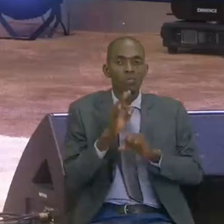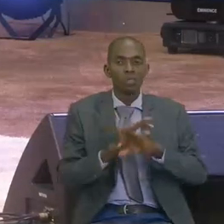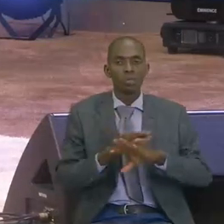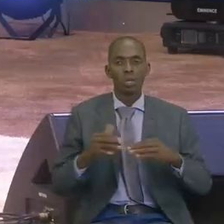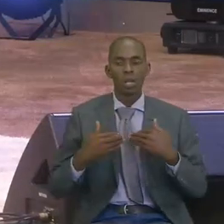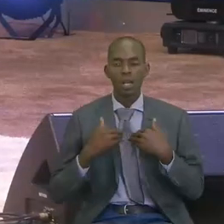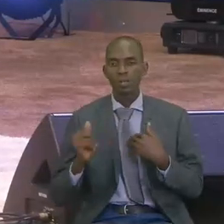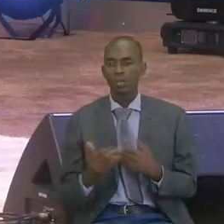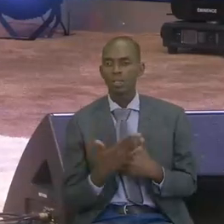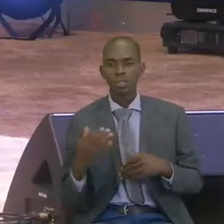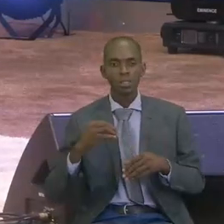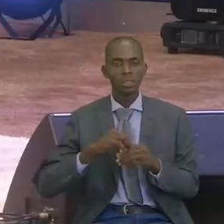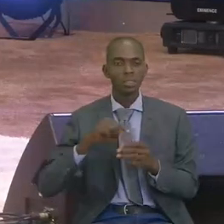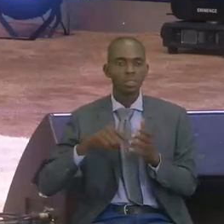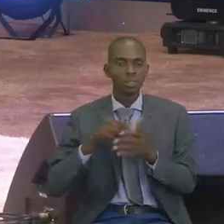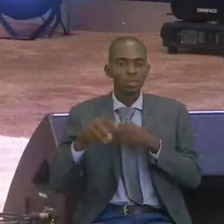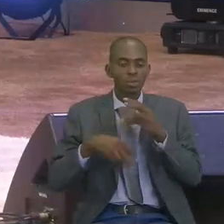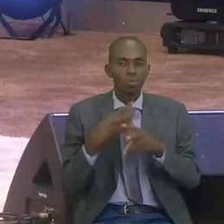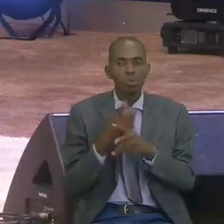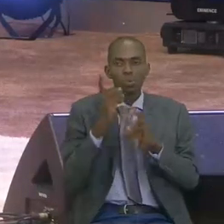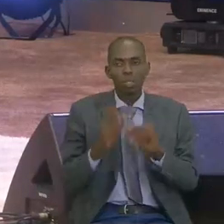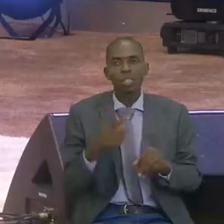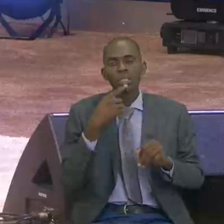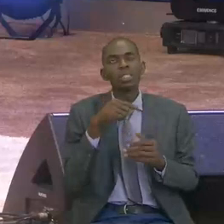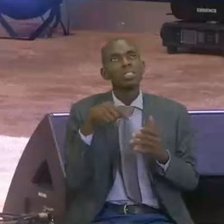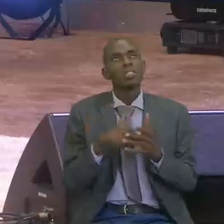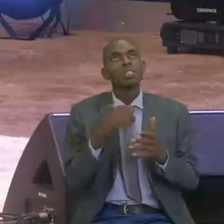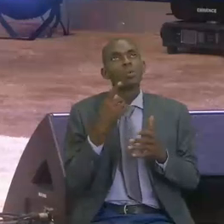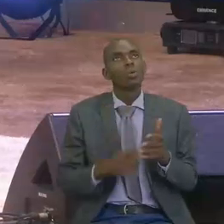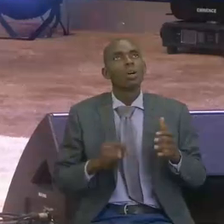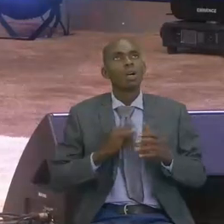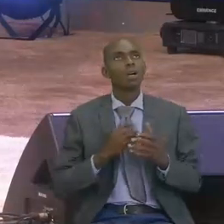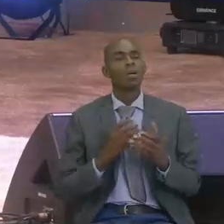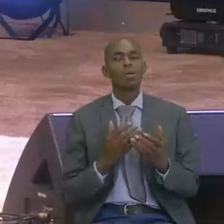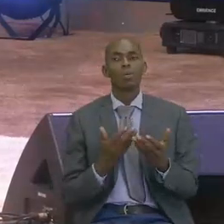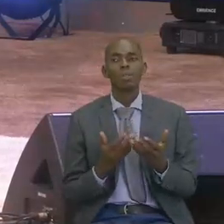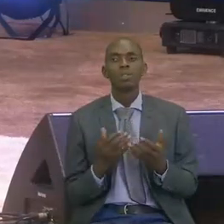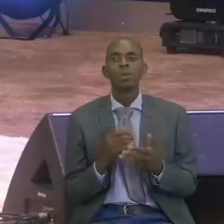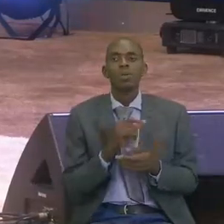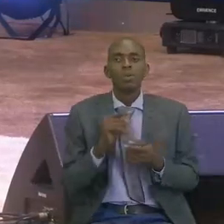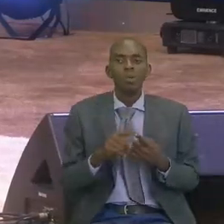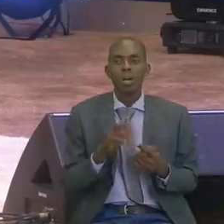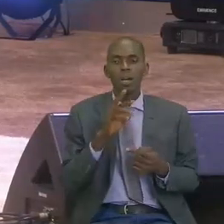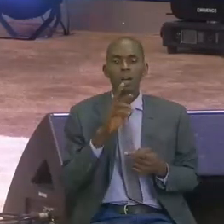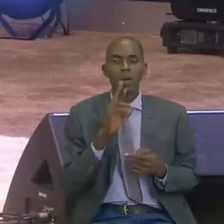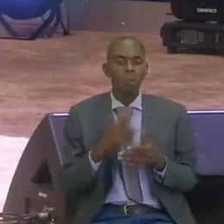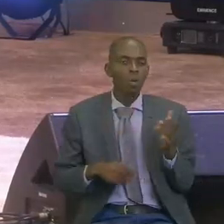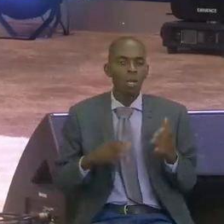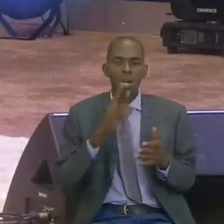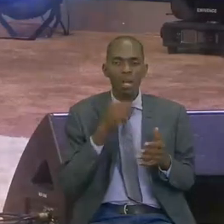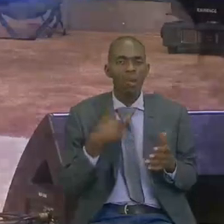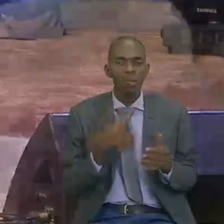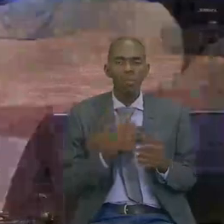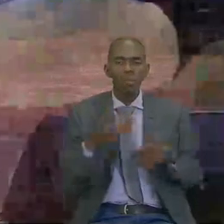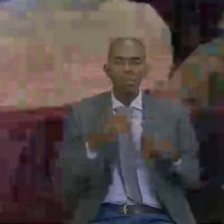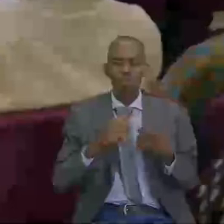Si on n'a rien dans ce monde, on peut dire que voici ce que je possède en comparaison à ces gens-là. Pourquoi souffrir ici, être